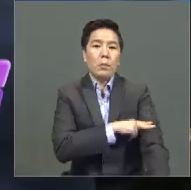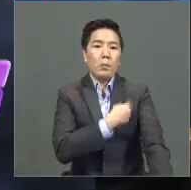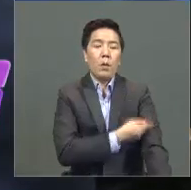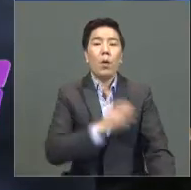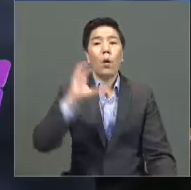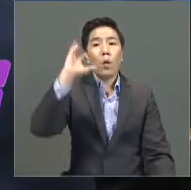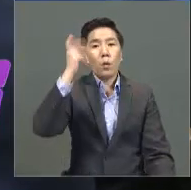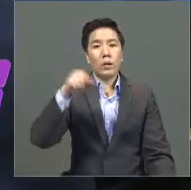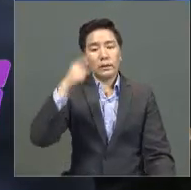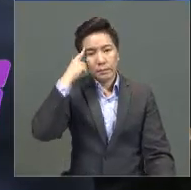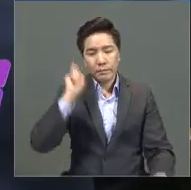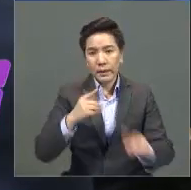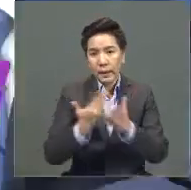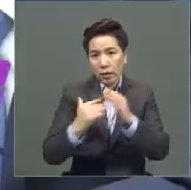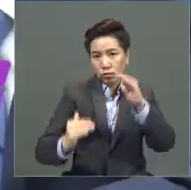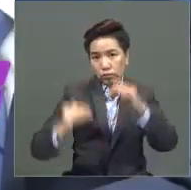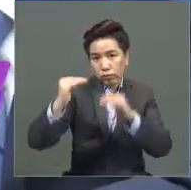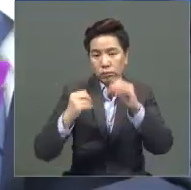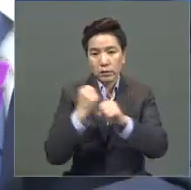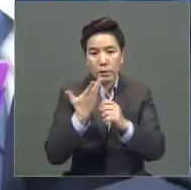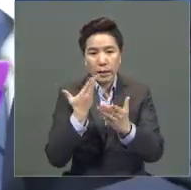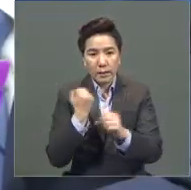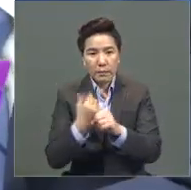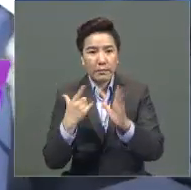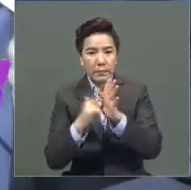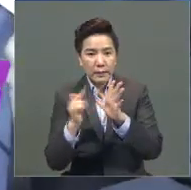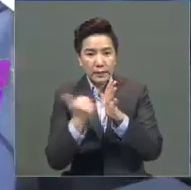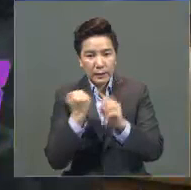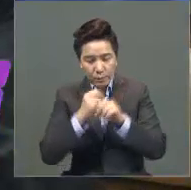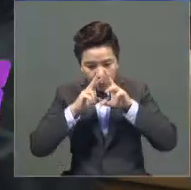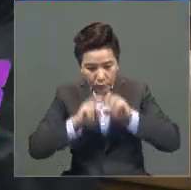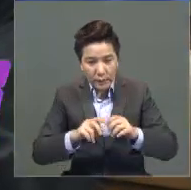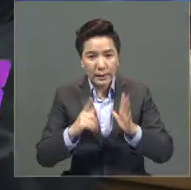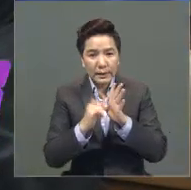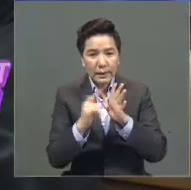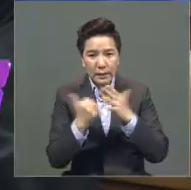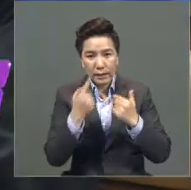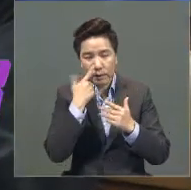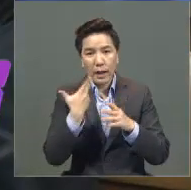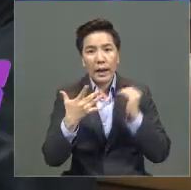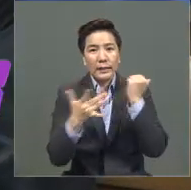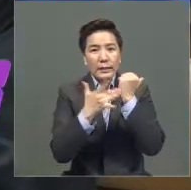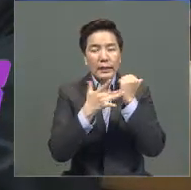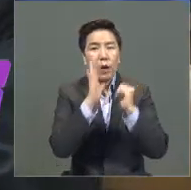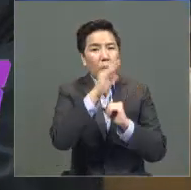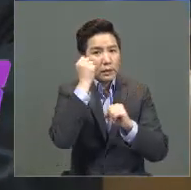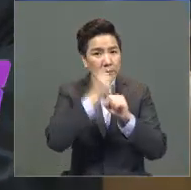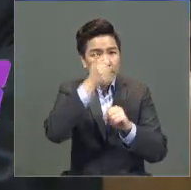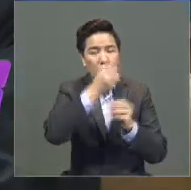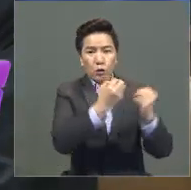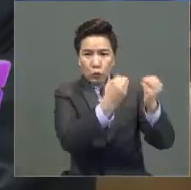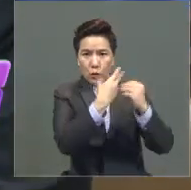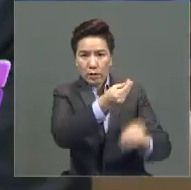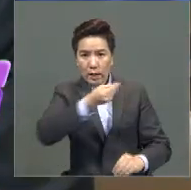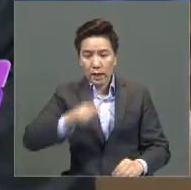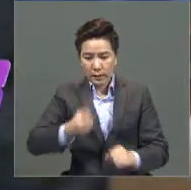โลกซึ่งเป็นโครงการต่อรองราคาในการผลิตวัคซีนรวมถึงการวิจัยพัฒนาวัคซีนและการถ่ายทอดเทคโนโลยีของวัคซีนด้วย